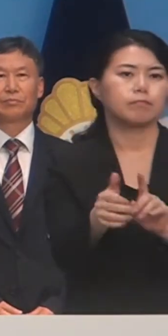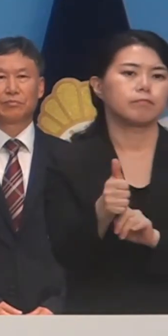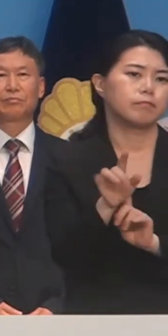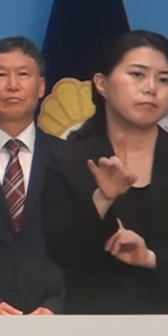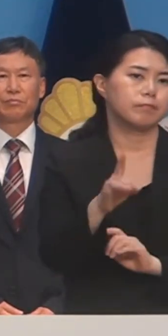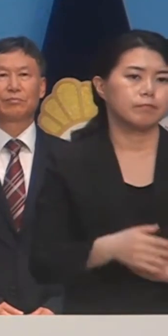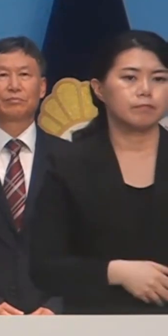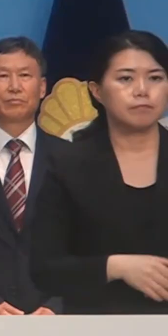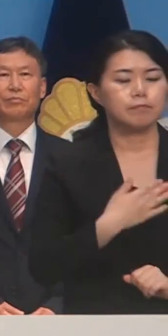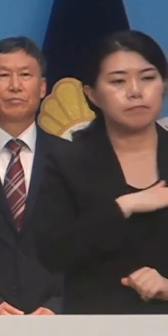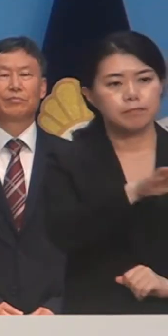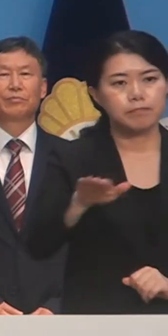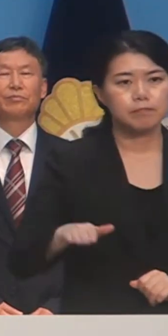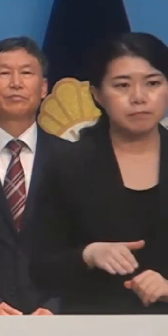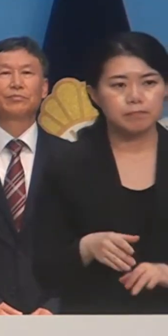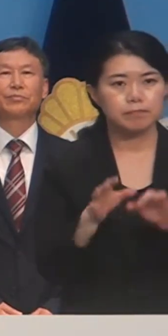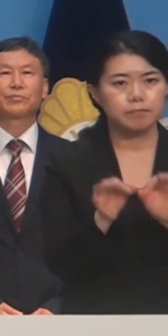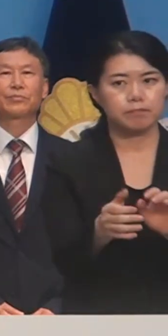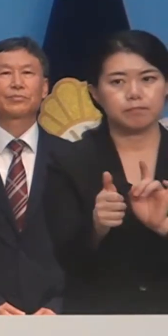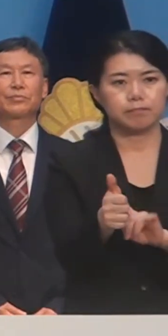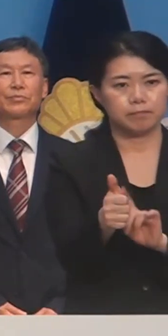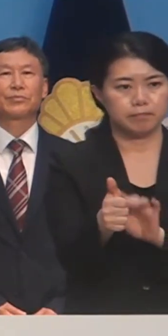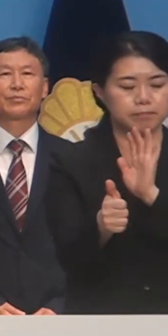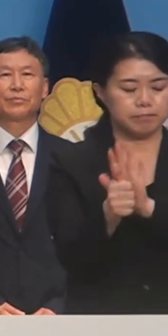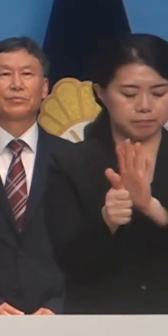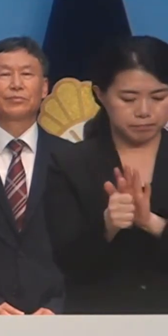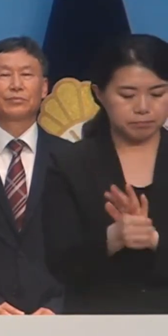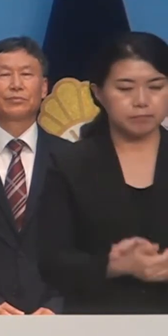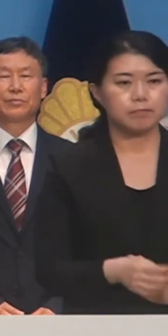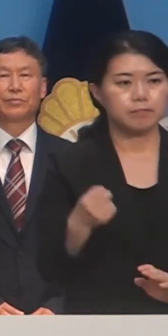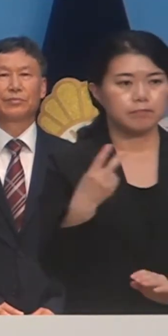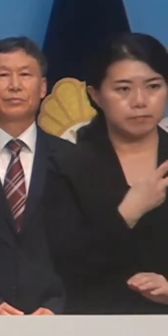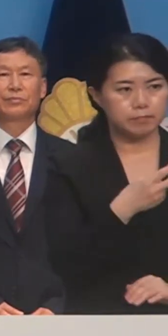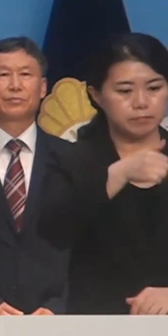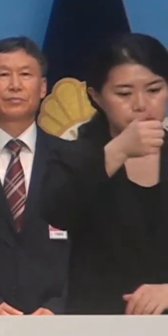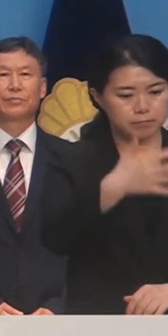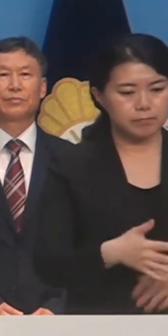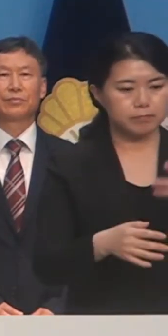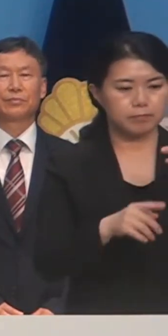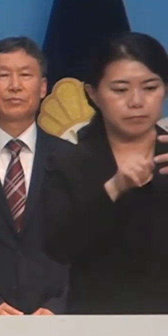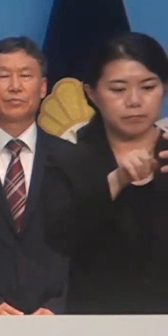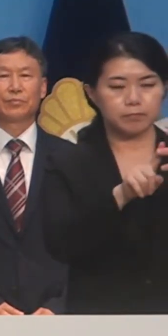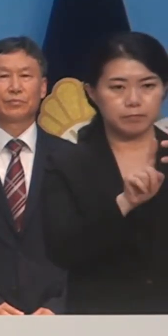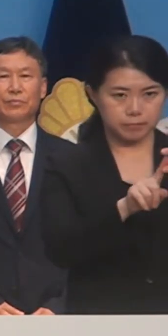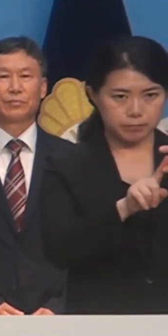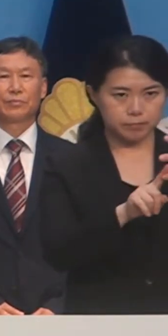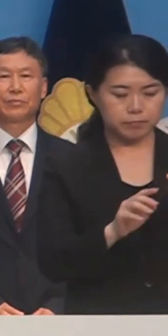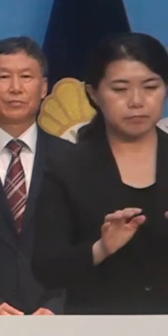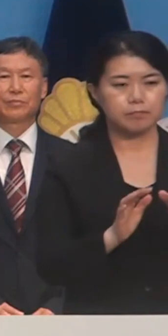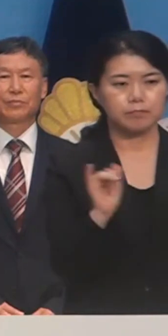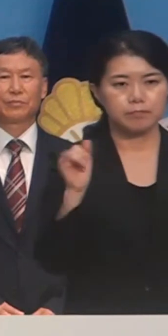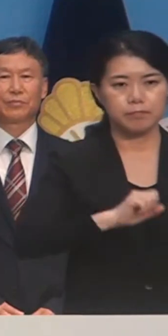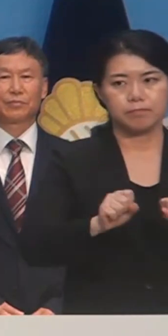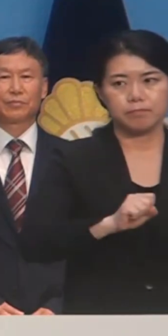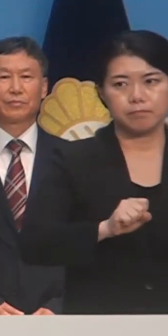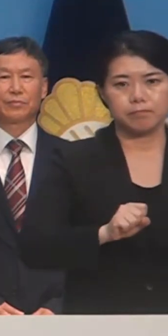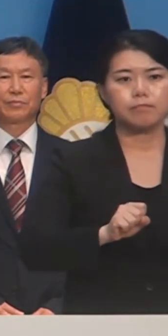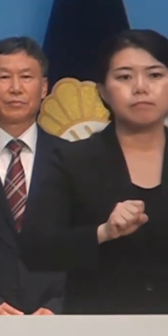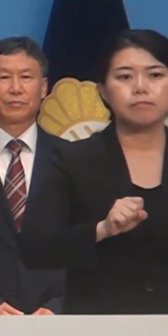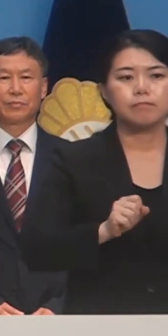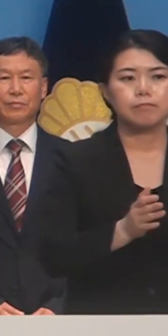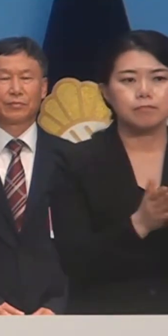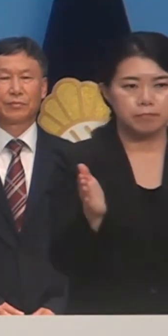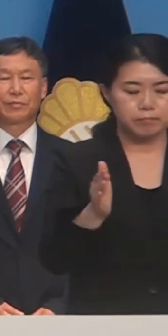김문수뿐이다. 우리는 김문수 후보를 지지하며 다음과 같은 세 가지 아웃 국민운동을 전개할